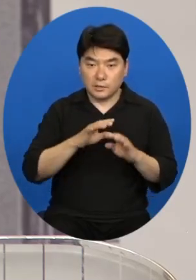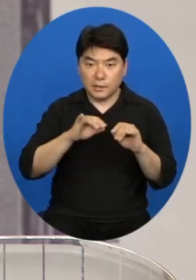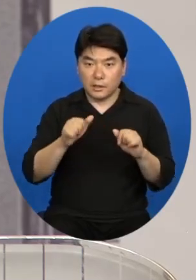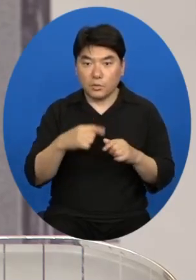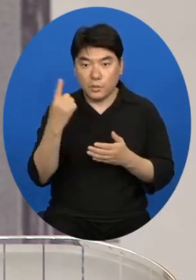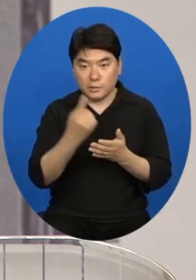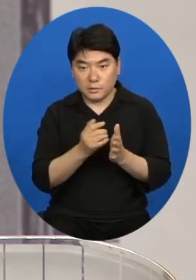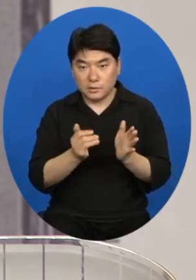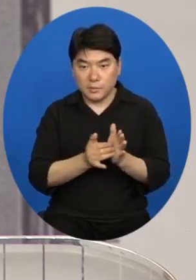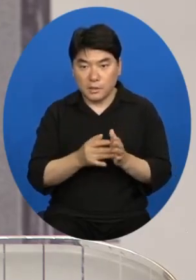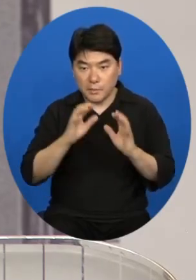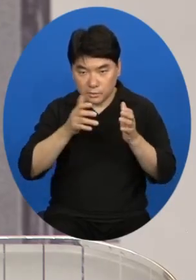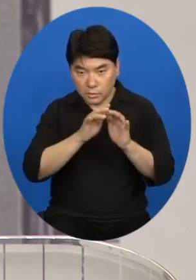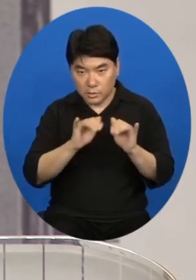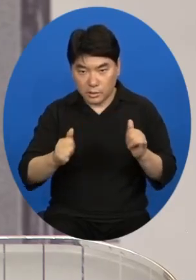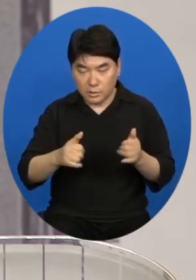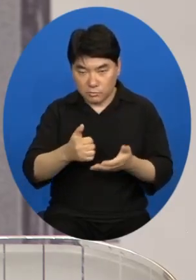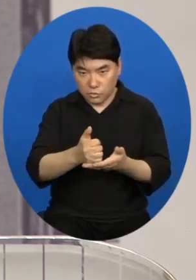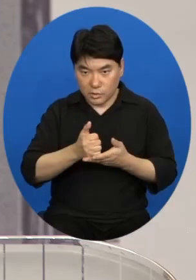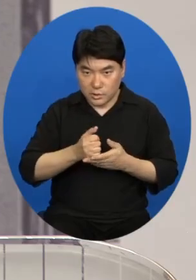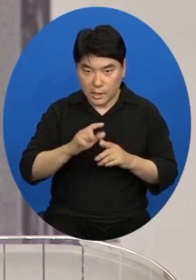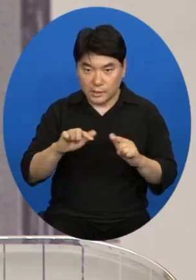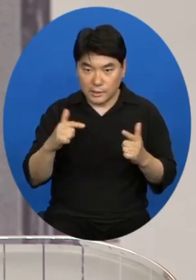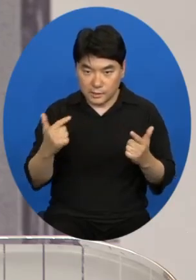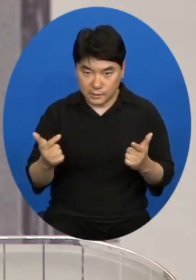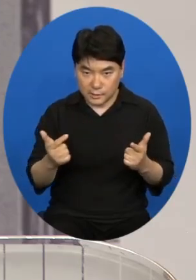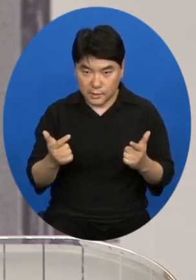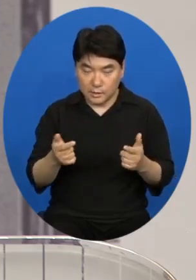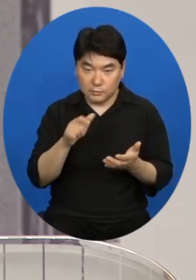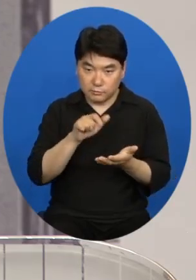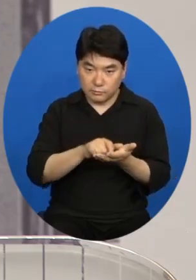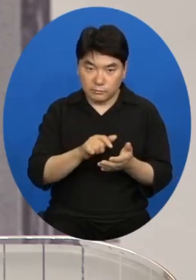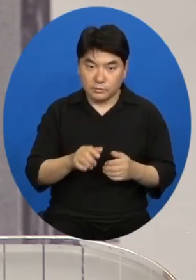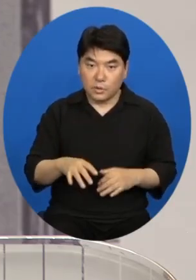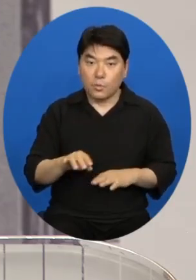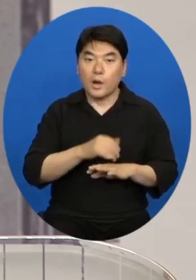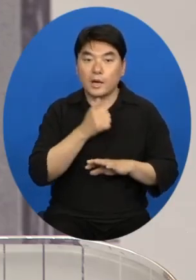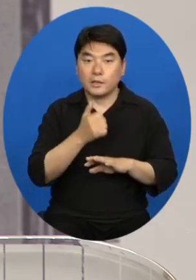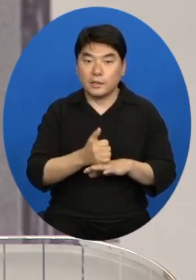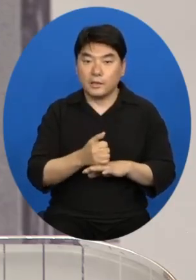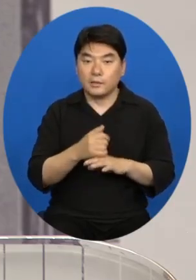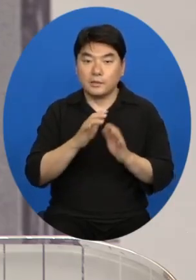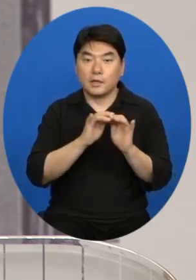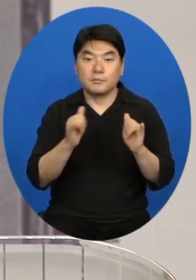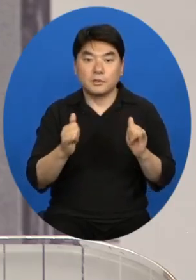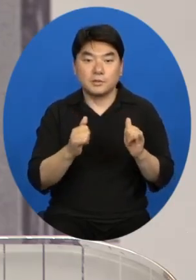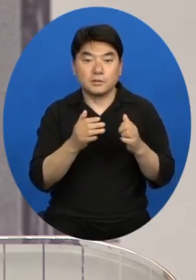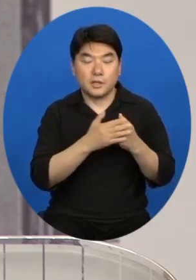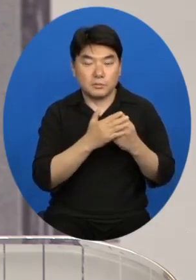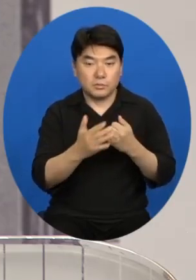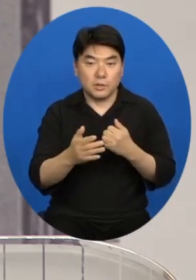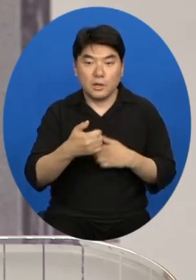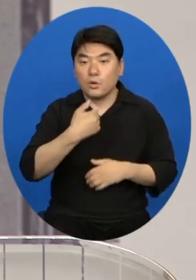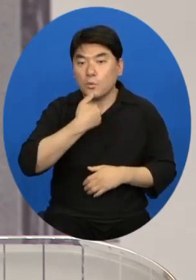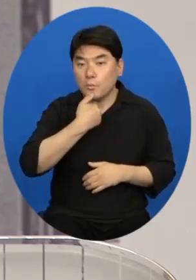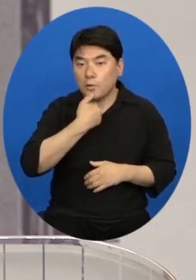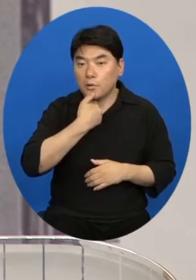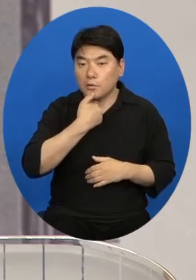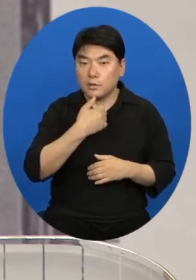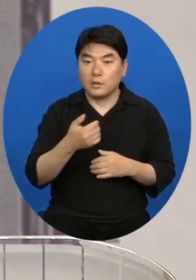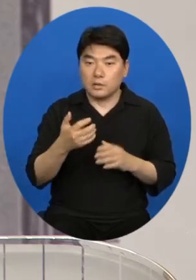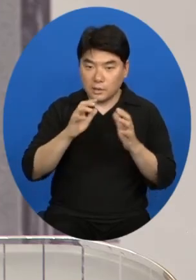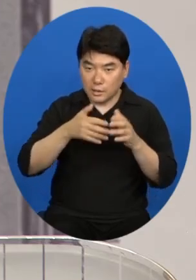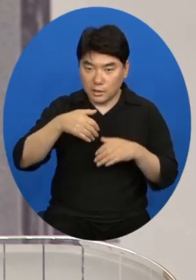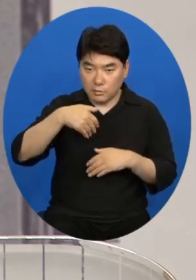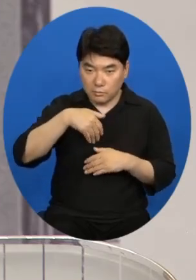백성이 영접하지 않으셨다라고 하면서 결국 그 왕이 사람들에 의해서 로마 당국에 넘겨지고